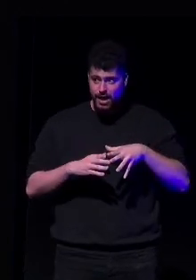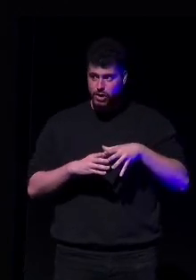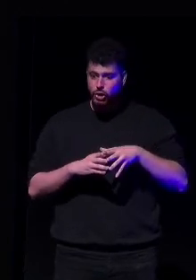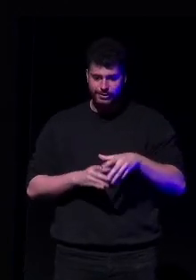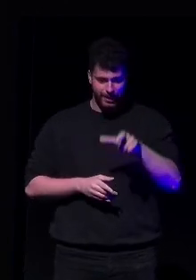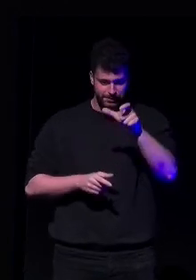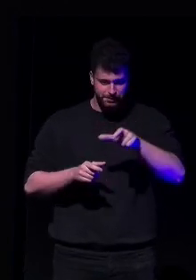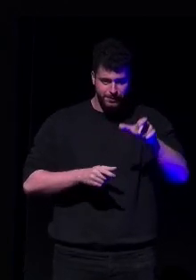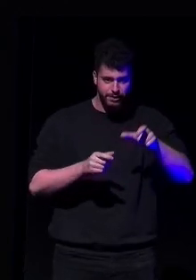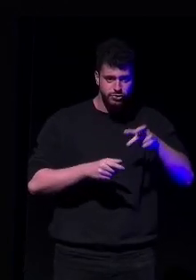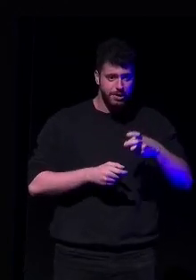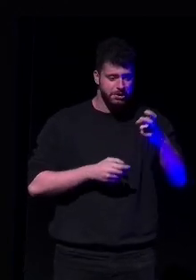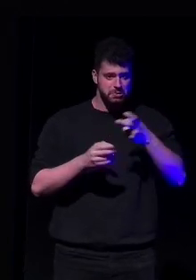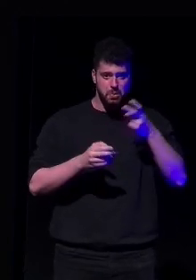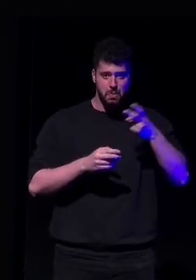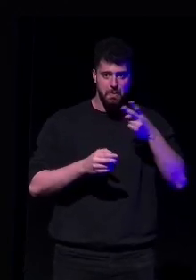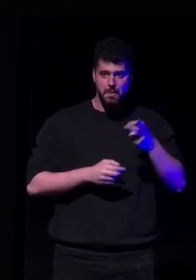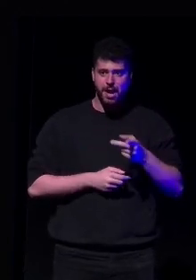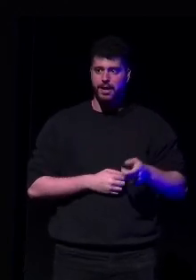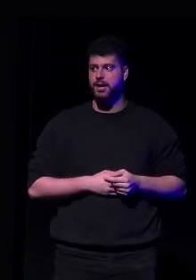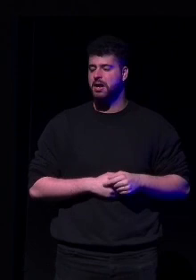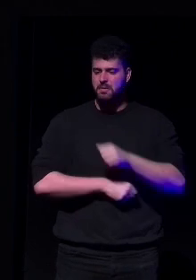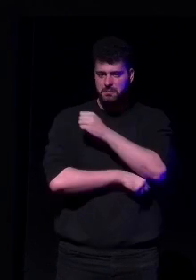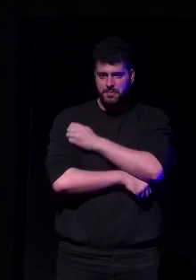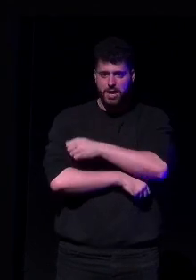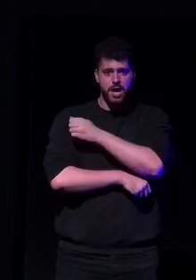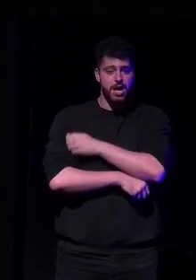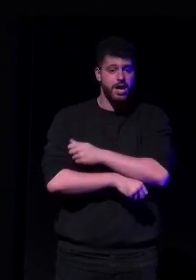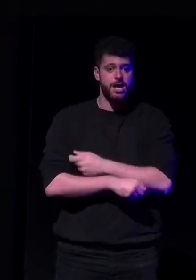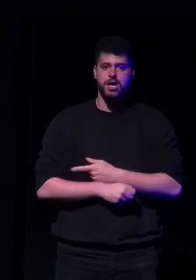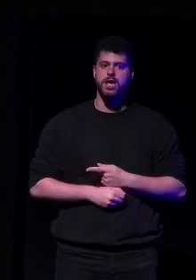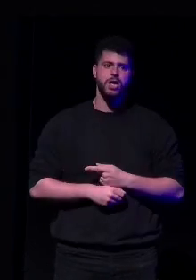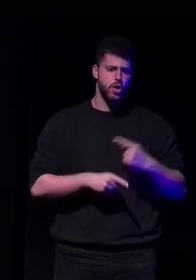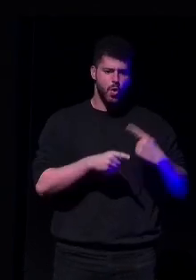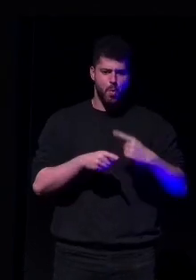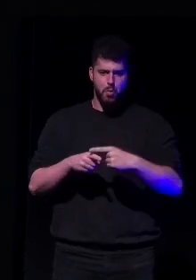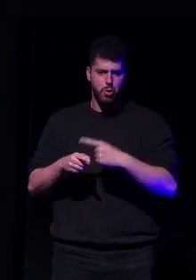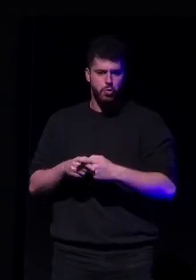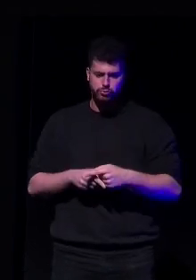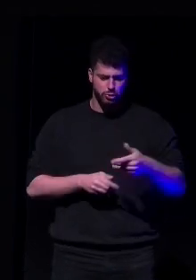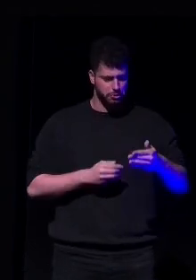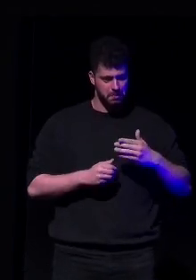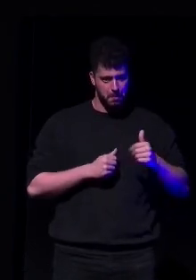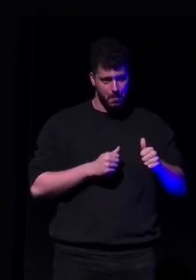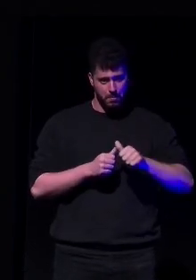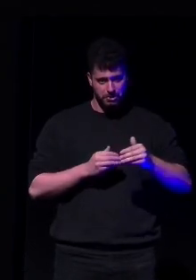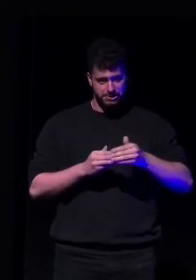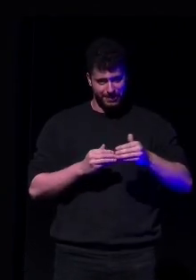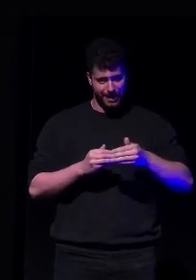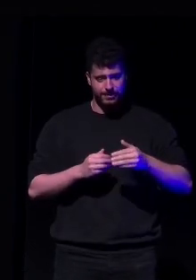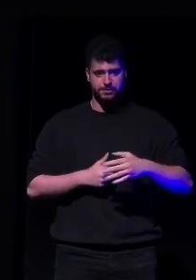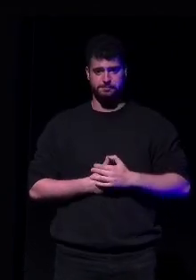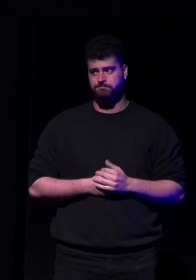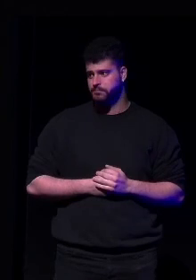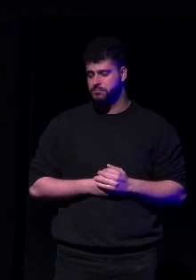gent d'una manera honesta i amb productes de proximitat, que són tants que tenim en aquest territori, les pomes, la vedella,